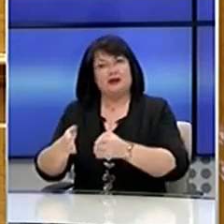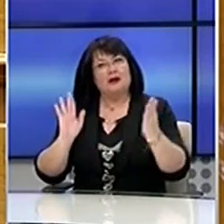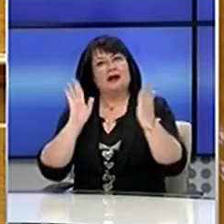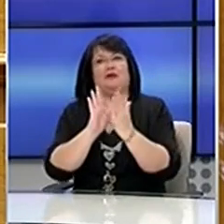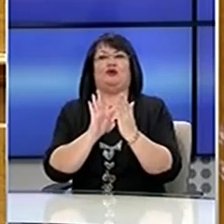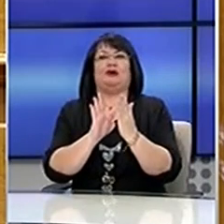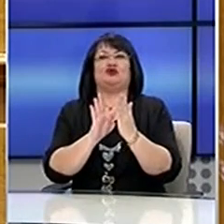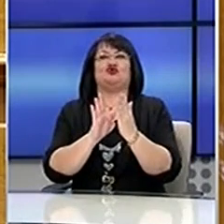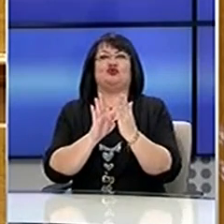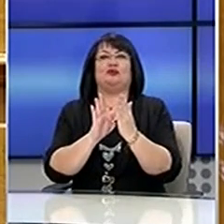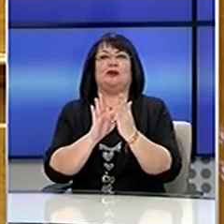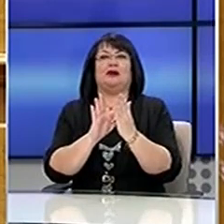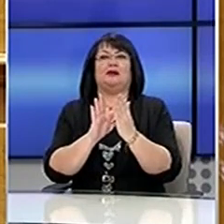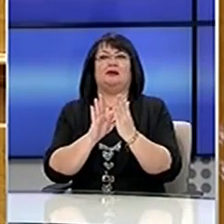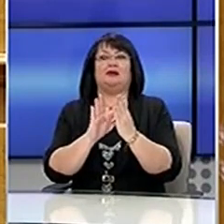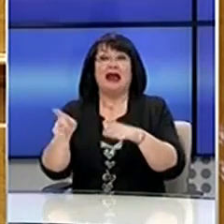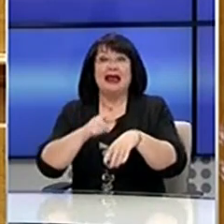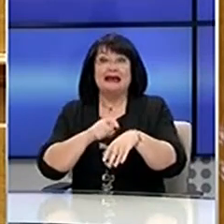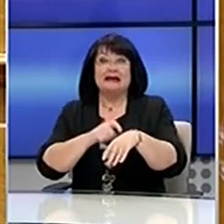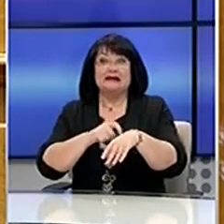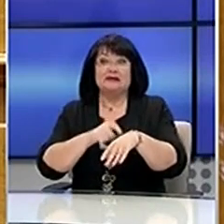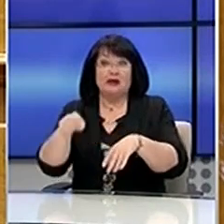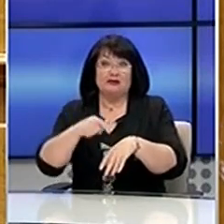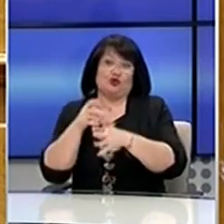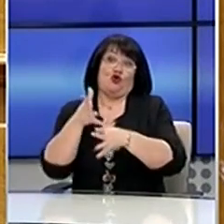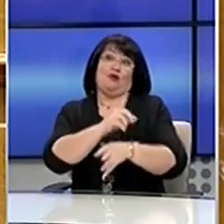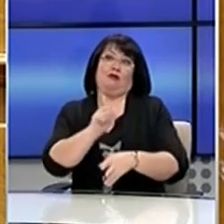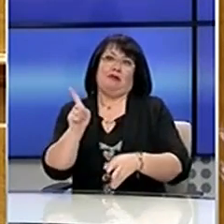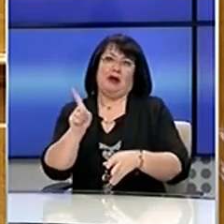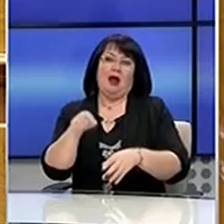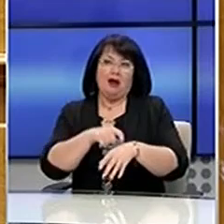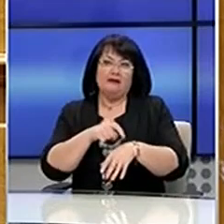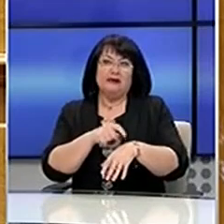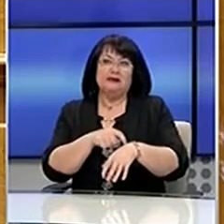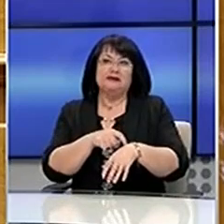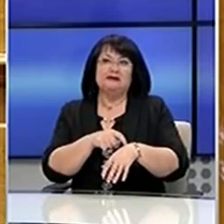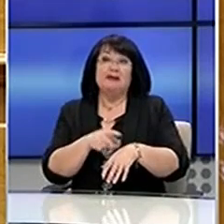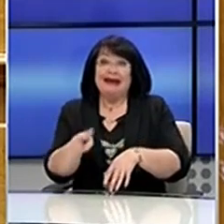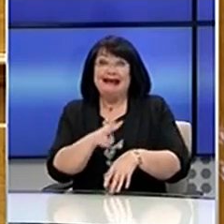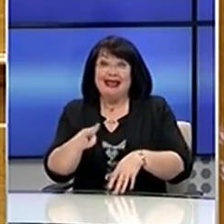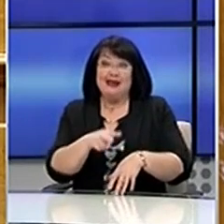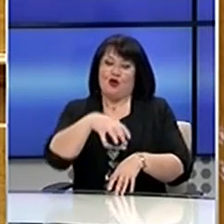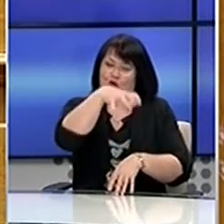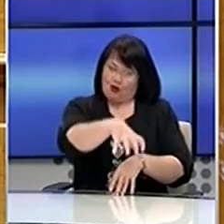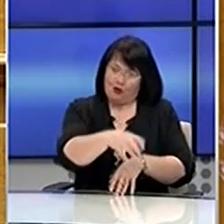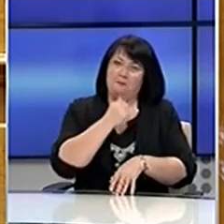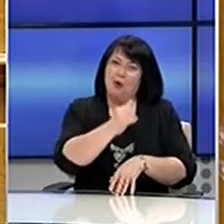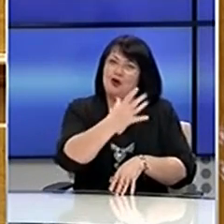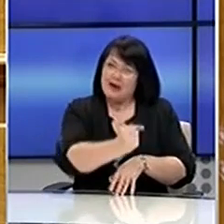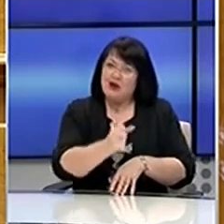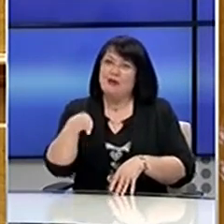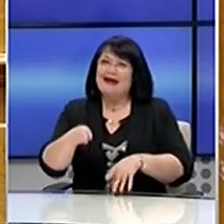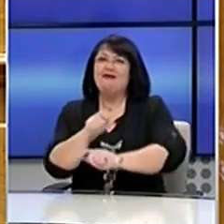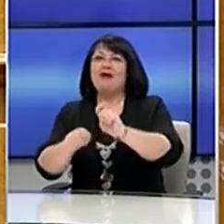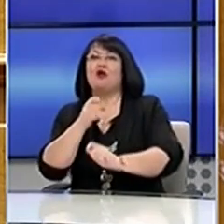αντιμετωπίσουμε την έξαρση της στιγμής. Και αυτή τη στιγμή, μην κοροϊδευόμαστε, γίνονται και τα δύο αυτά τα οποία